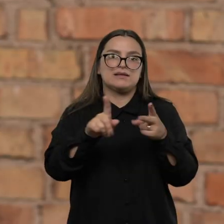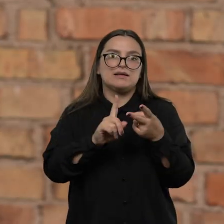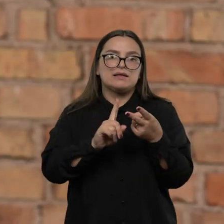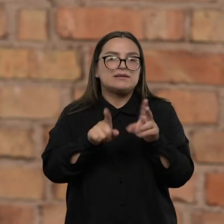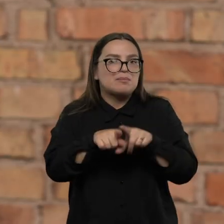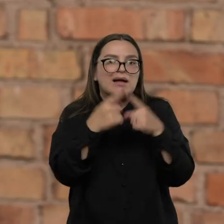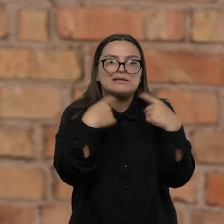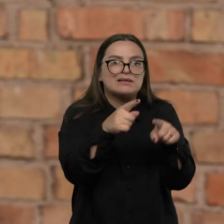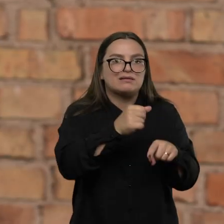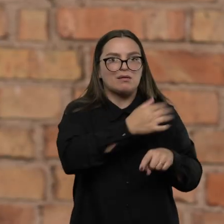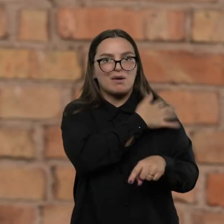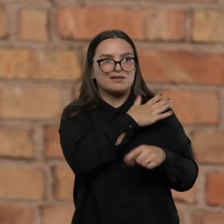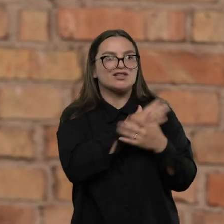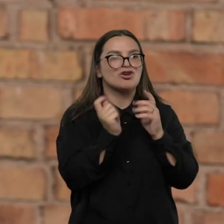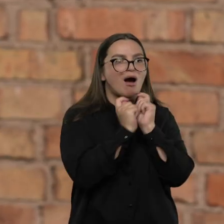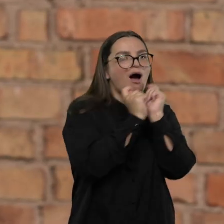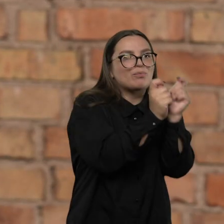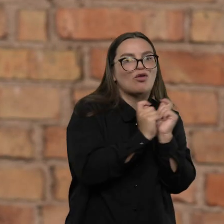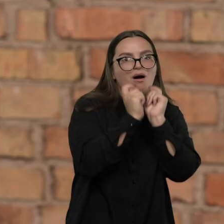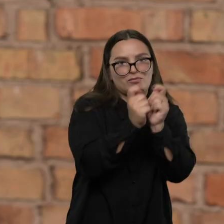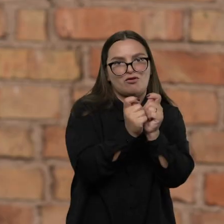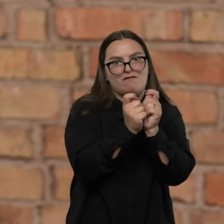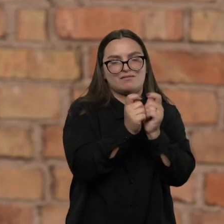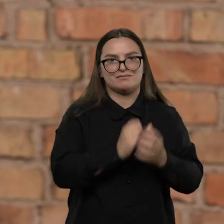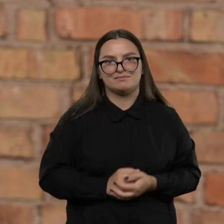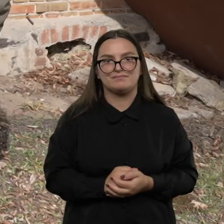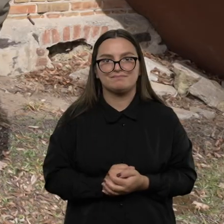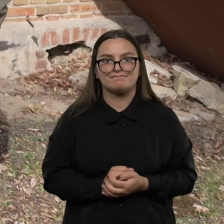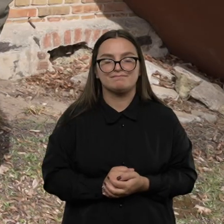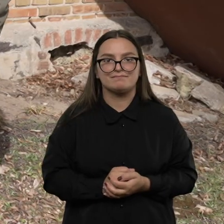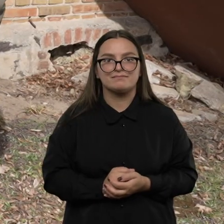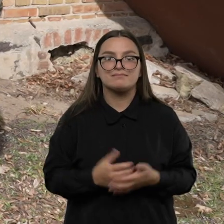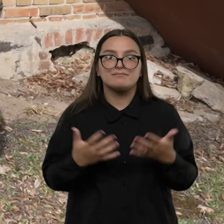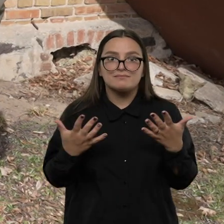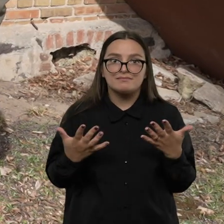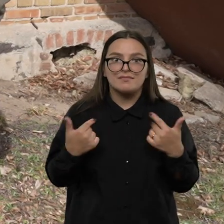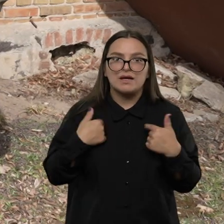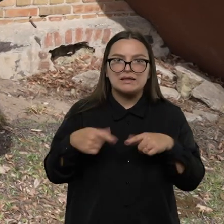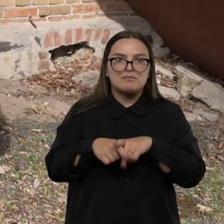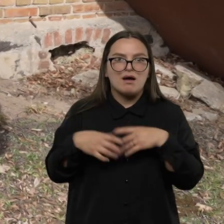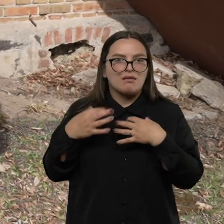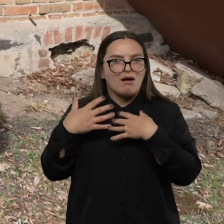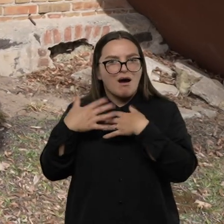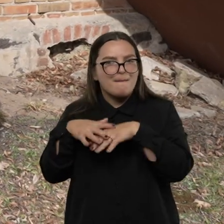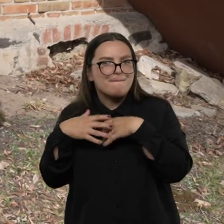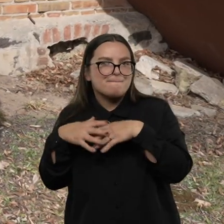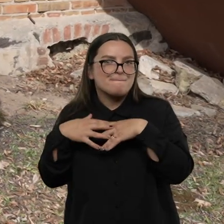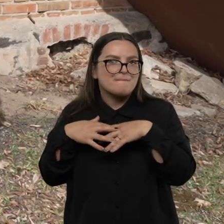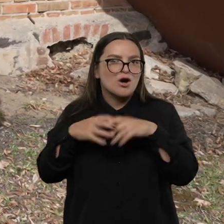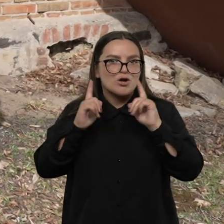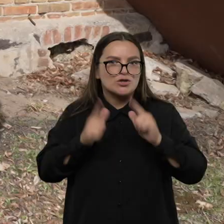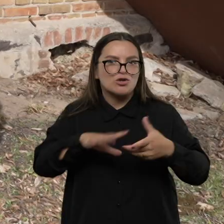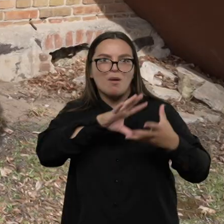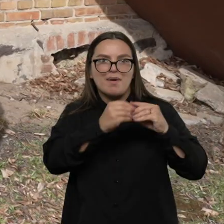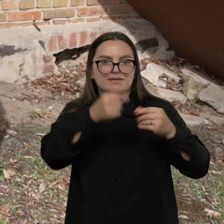Savickas ir kiti yra apdovanoti, yra pasižymėję. Tai net abejoju, ar mes kada nors